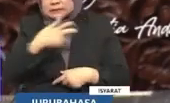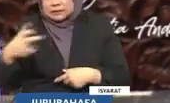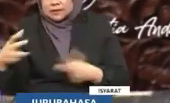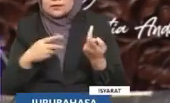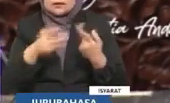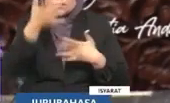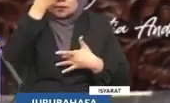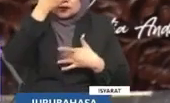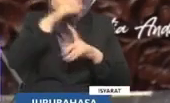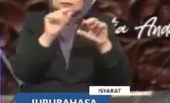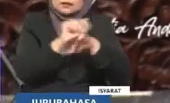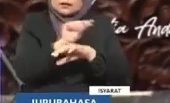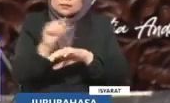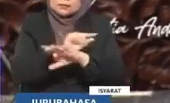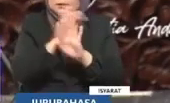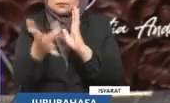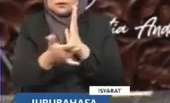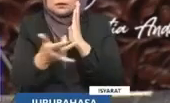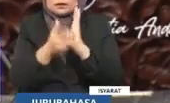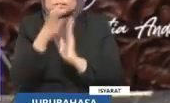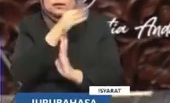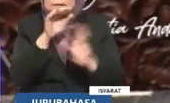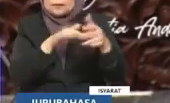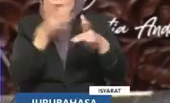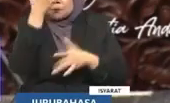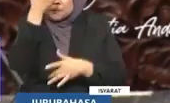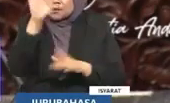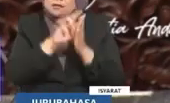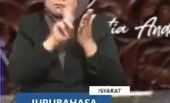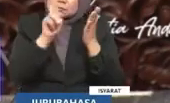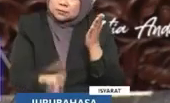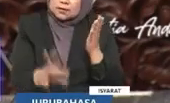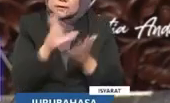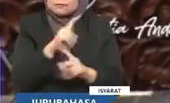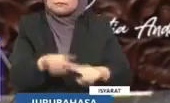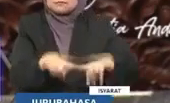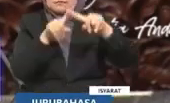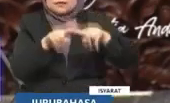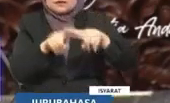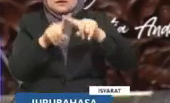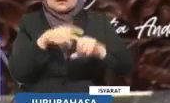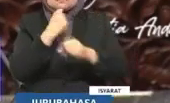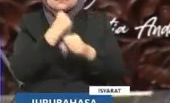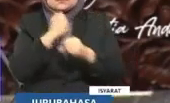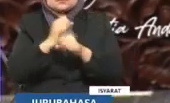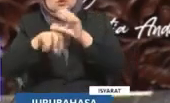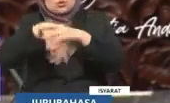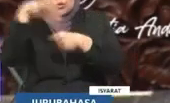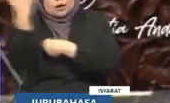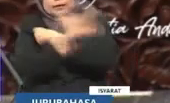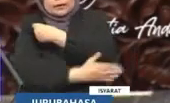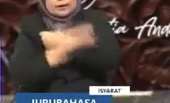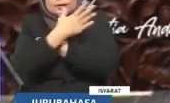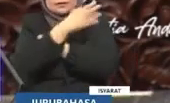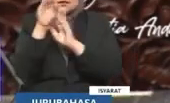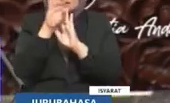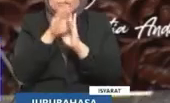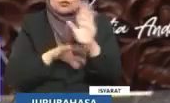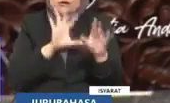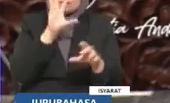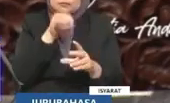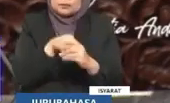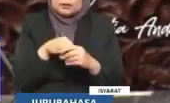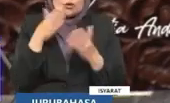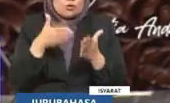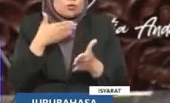dan prosa tahap penggunaan teknologi dan pertanyaan pintar yang rendah kebergantungan kepada pekerja asing dan kekurangan